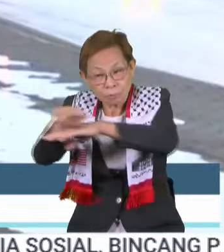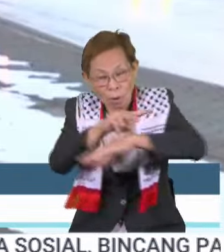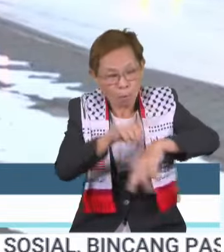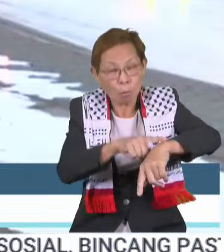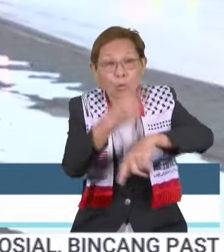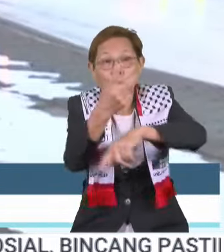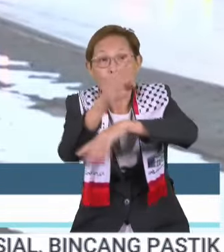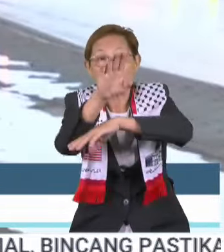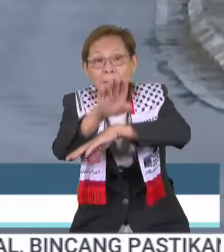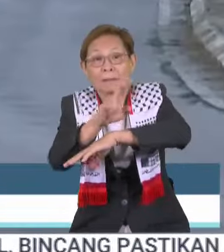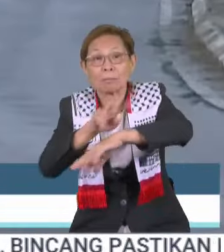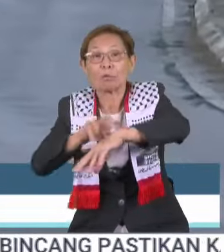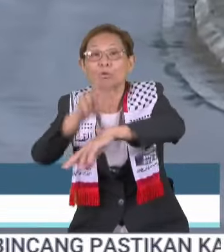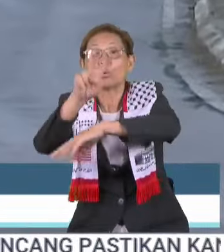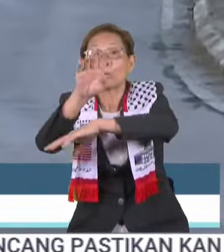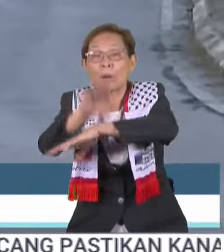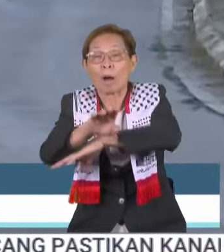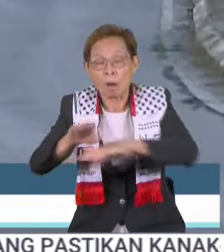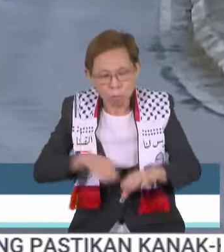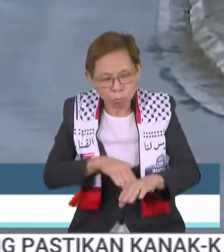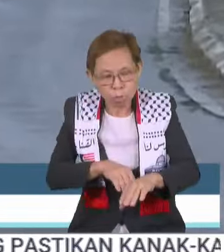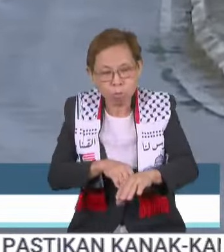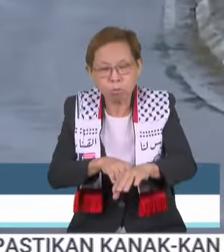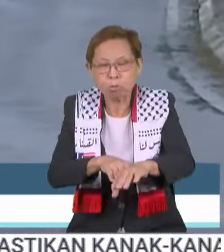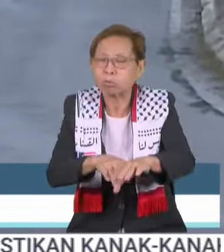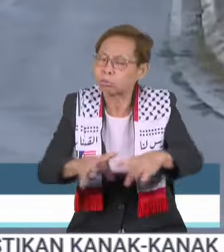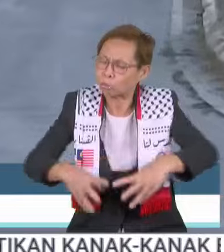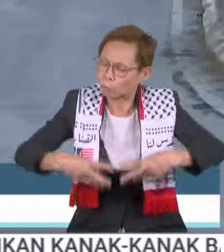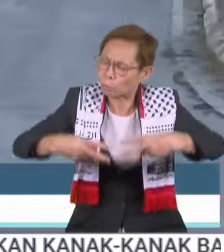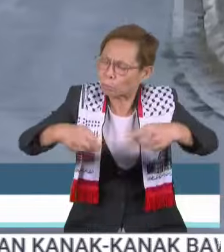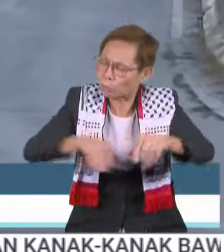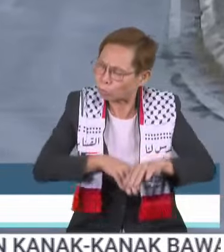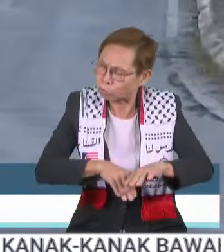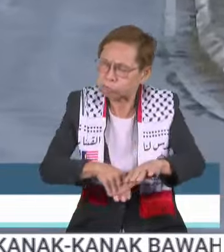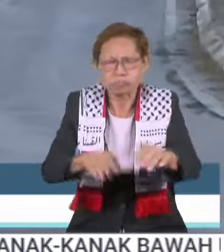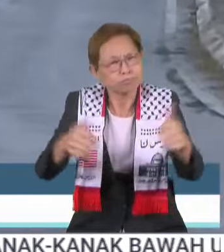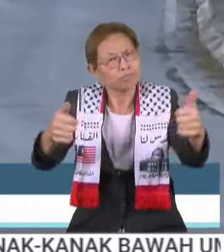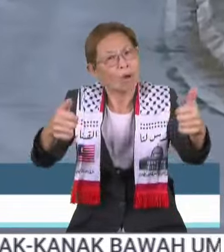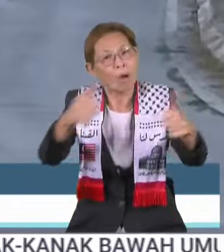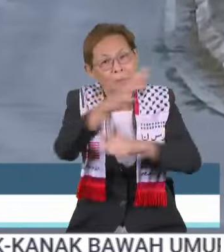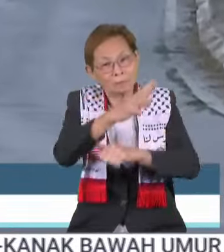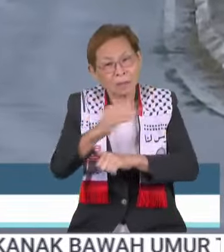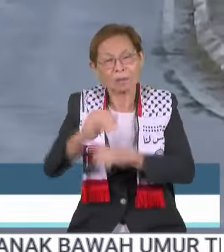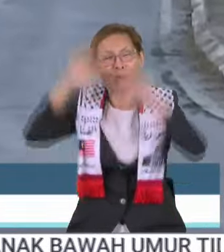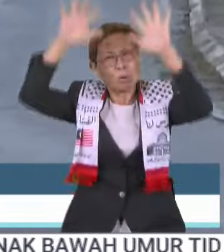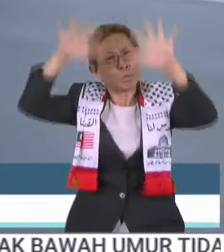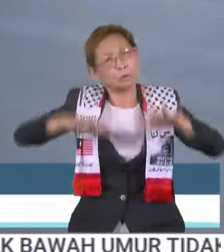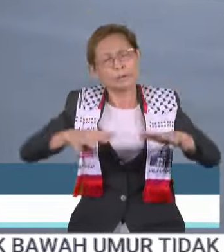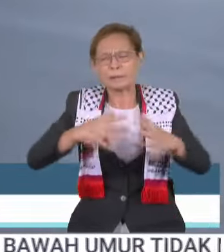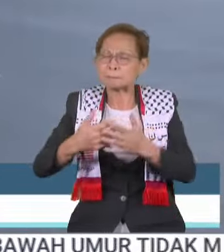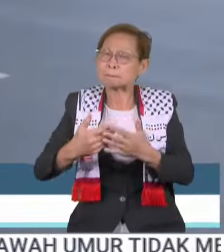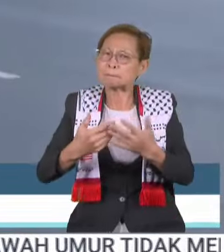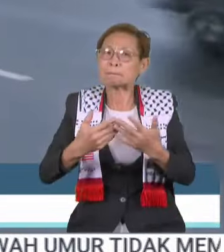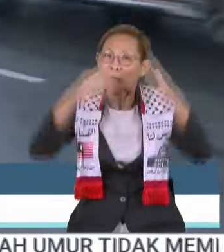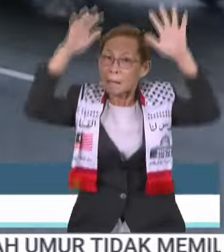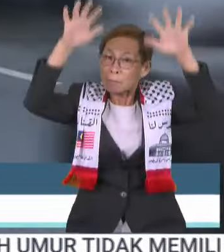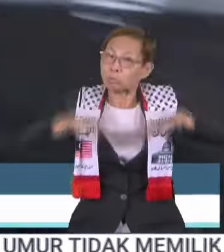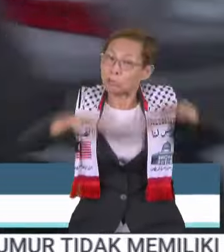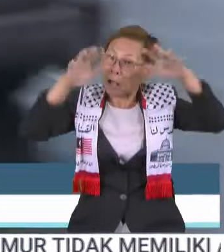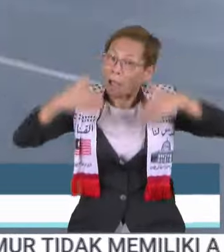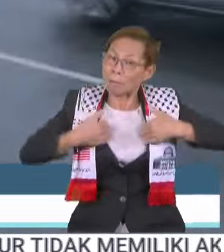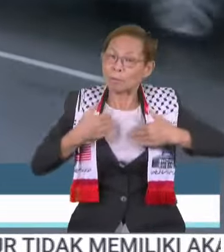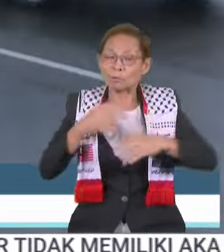2 petang tadi, mendapati aliran trafik bergerak lancar dan terkawal walaupun keadaan hujan. Walaupun